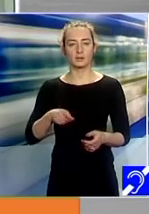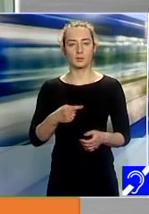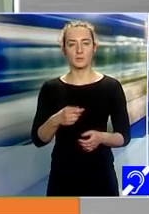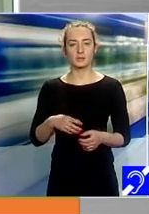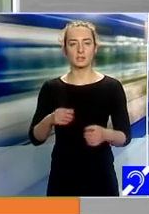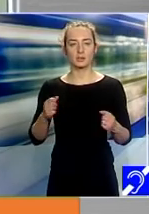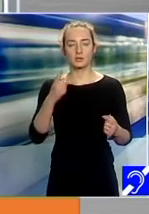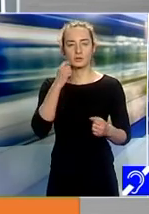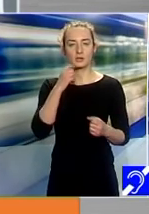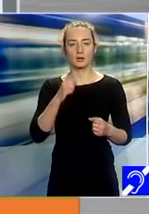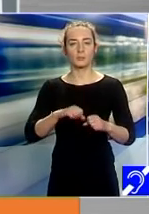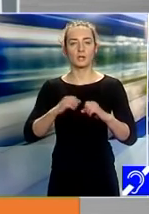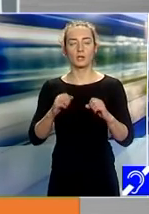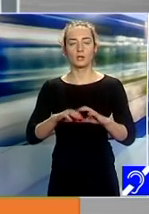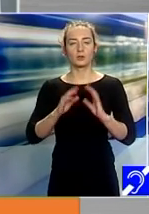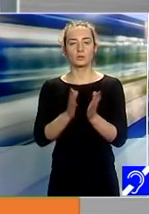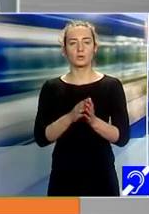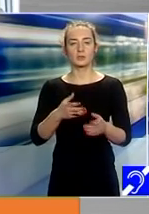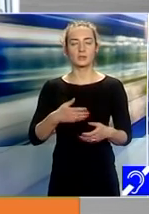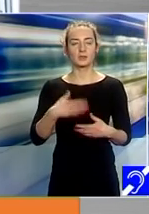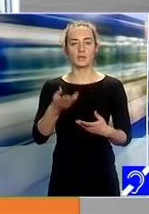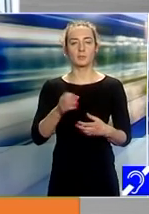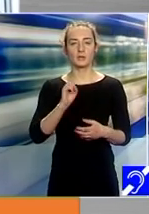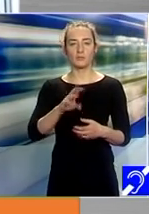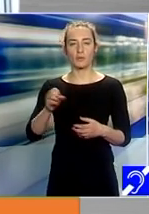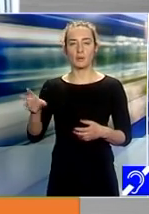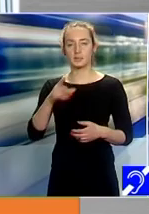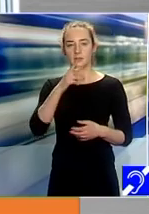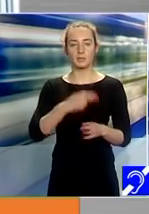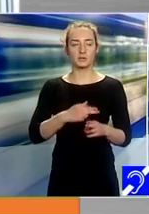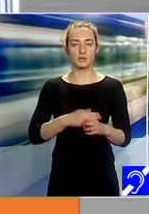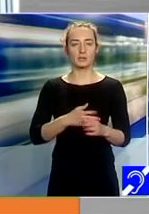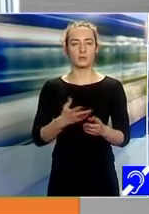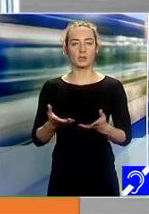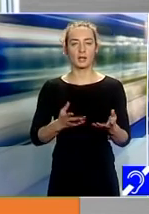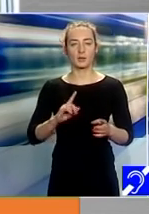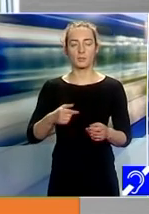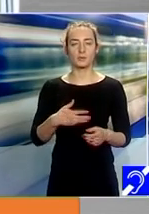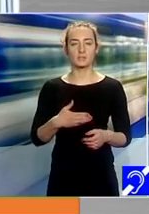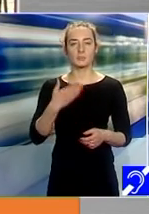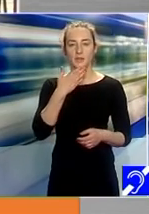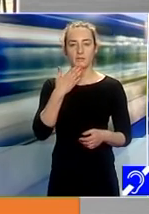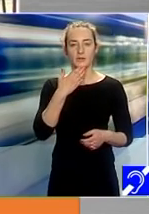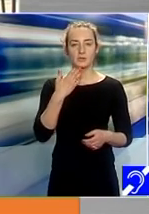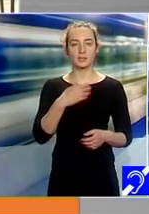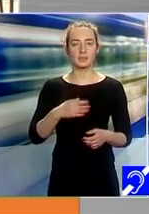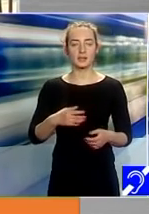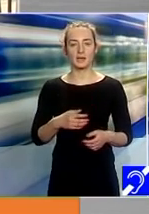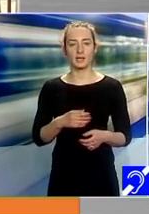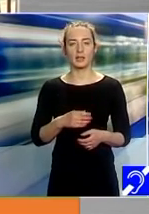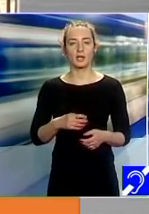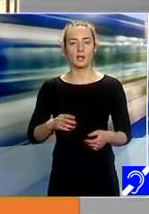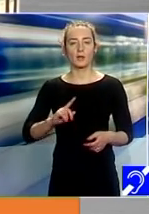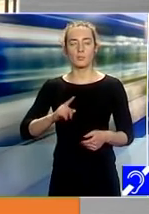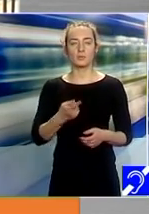ne străduim cu toții mai mult, să informăm aceste paciente, să beneficieze de această șansă. Da, deci,